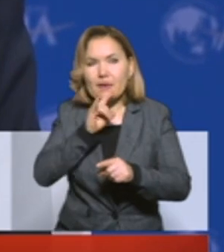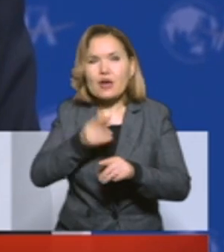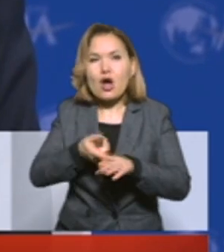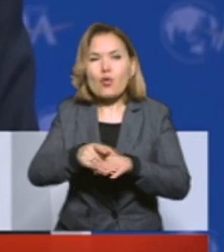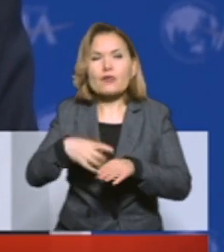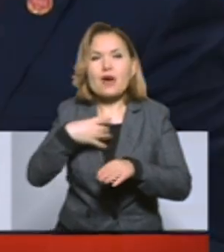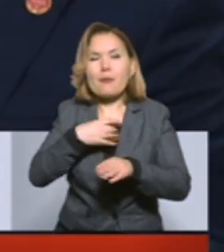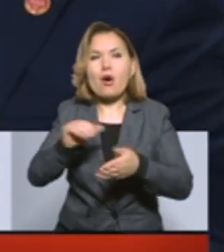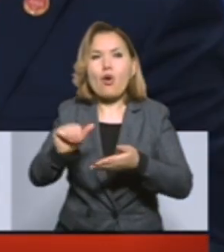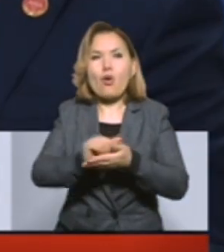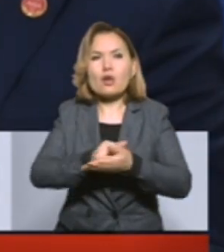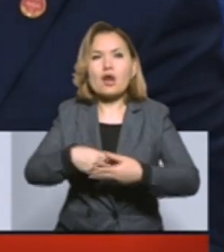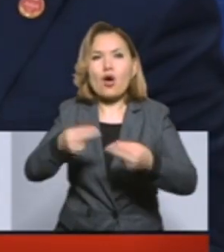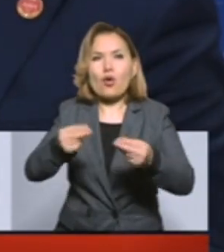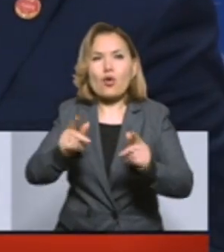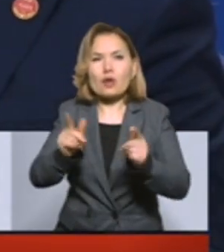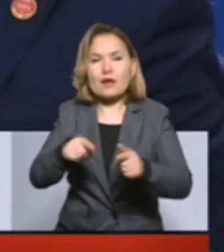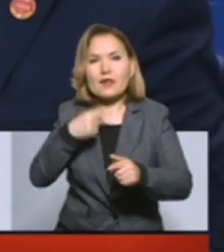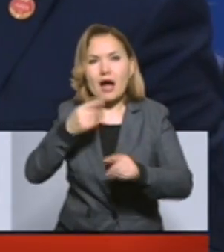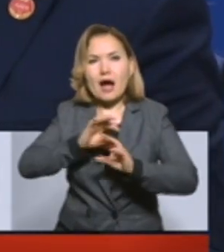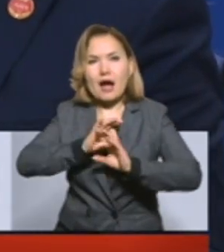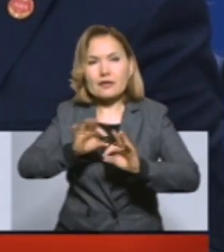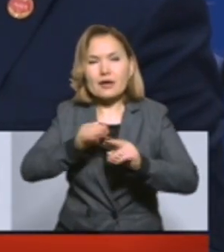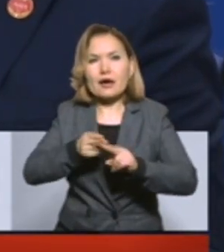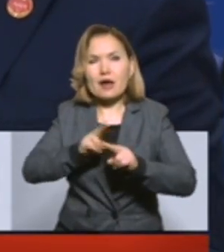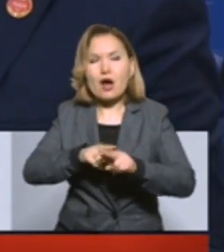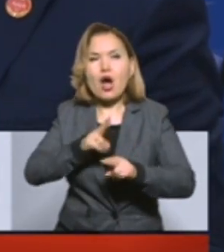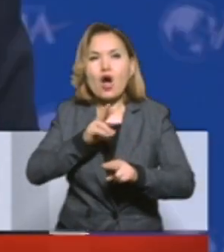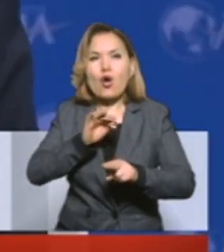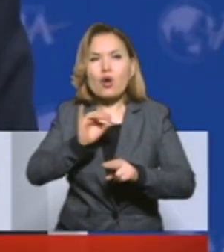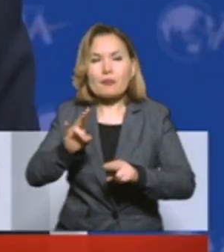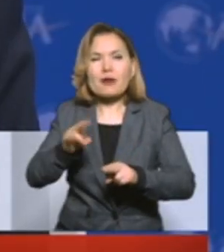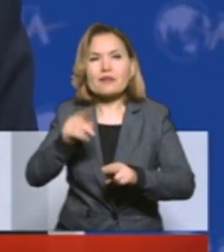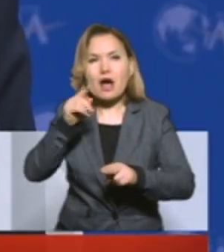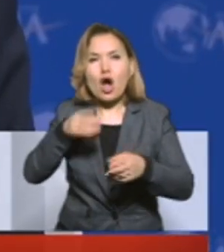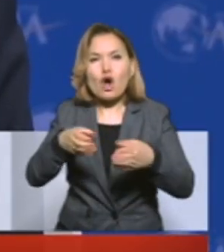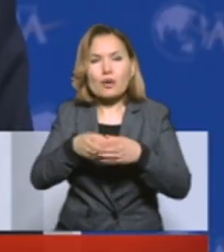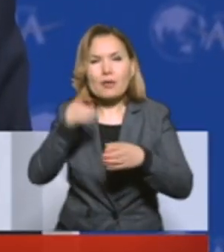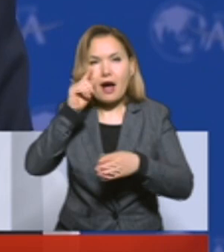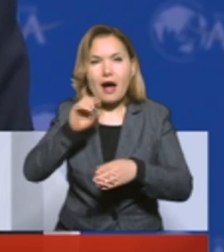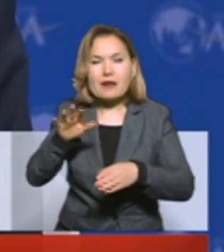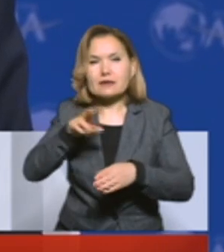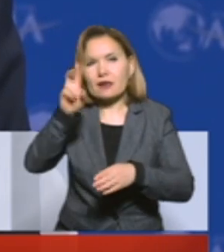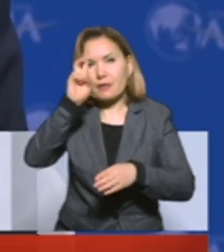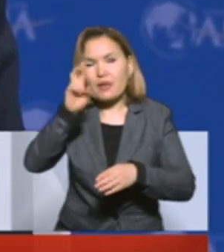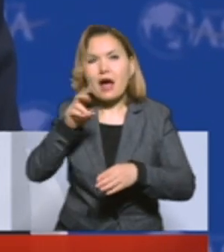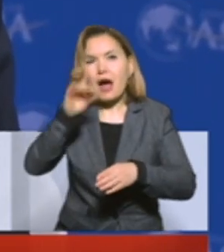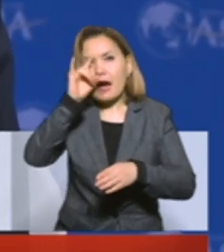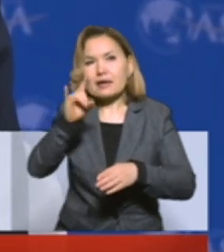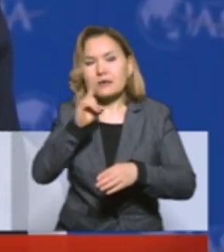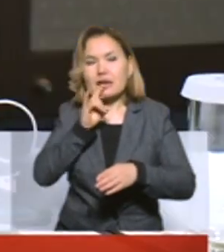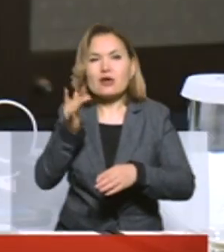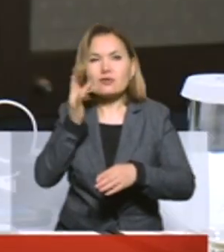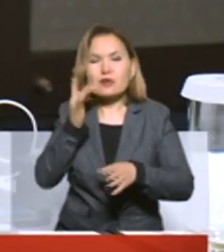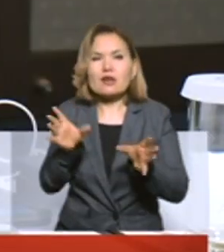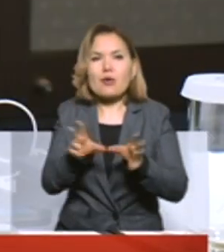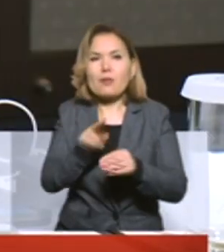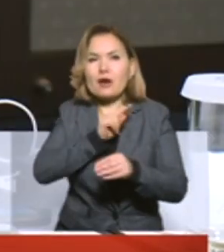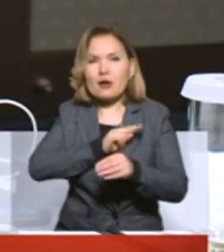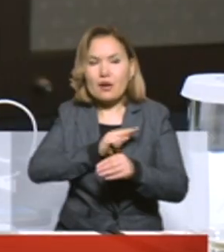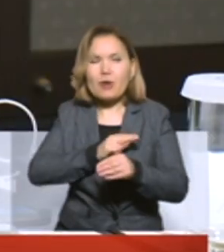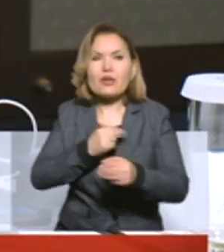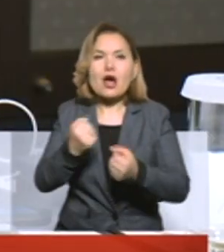бірқатар маңызды құжатқа қол қойғанын айтты. Матиас Корман ұйымның Азия елдерімен, соның ішінде Қазақстанмен жан-жақты